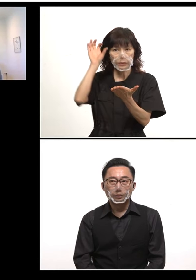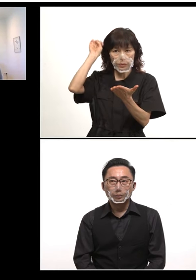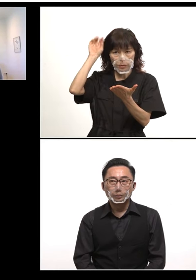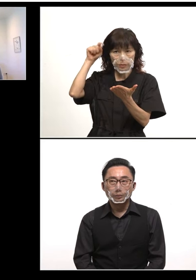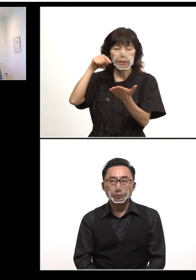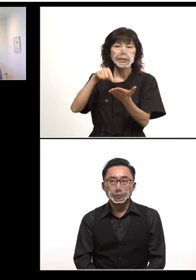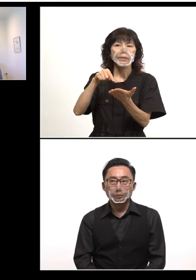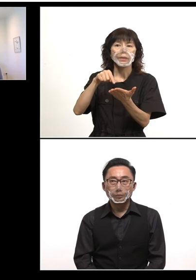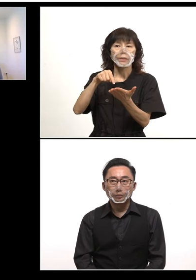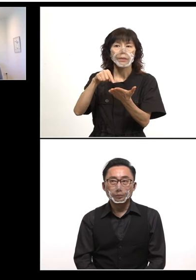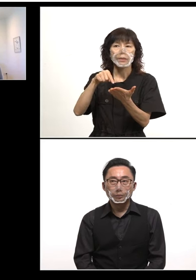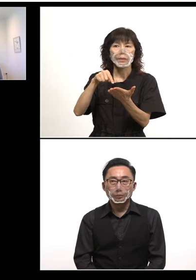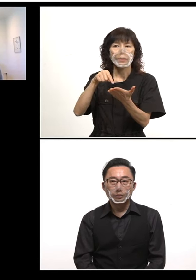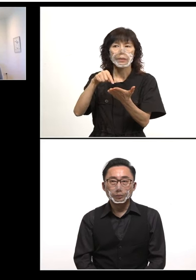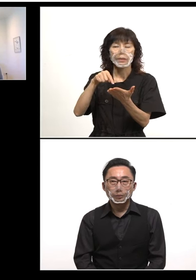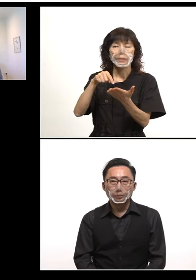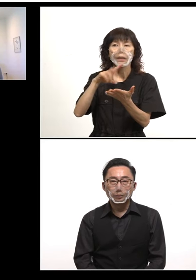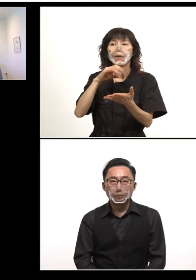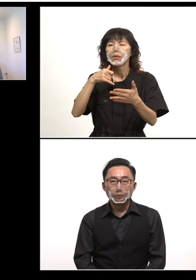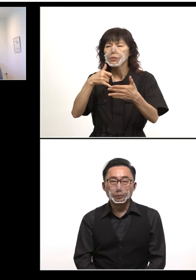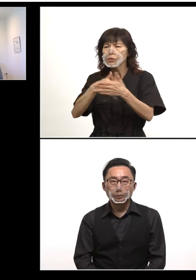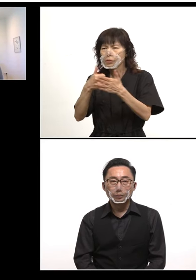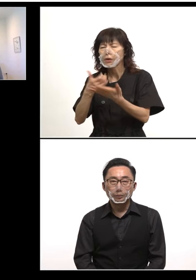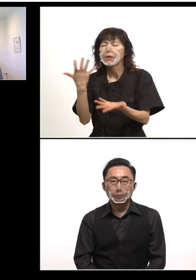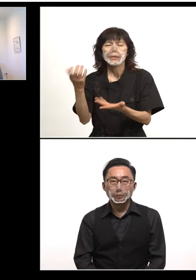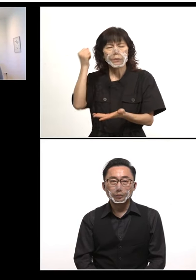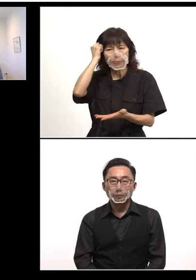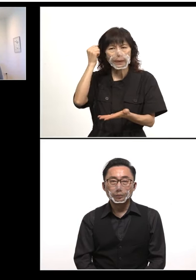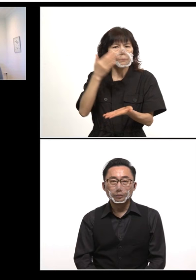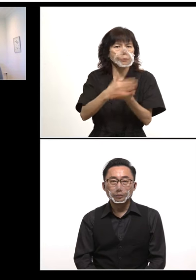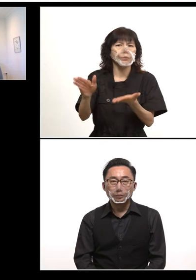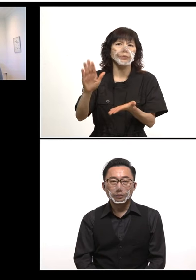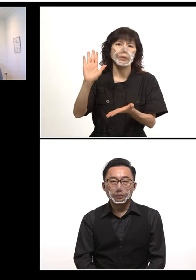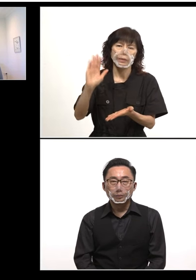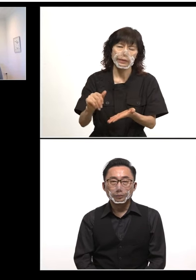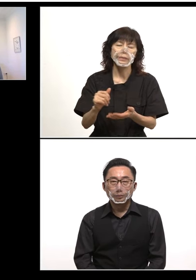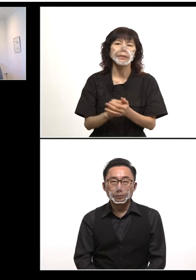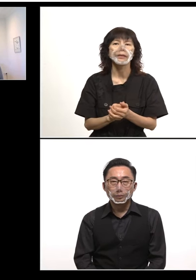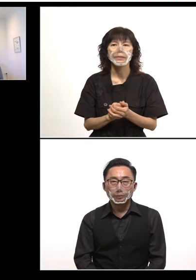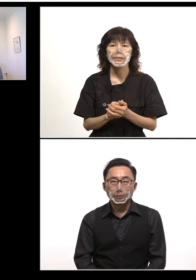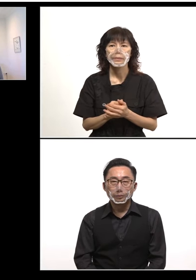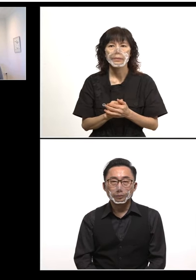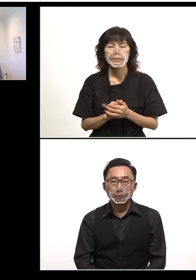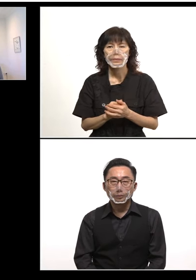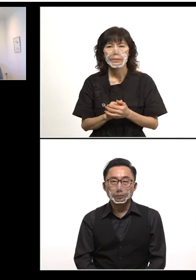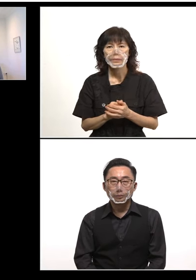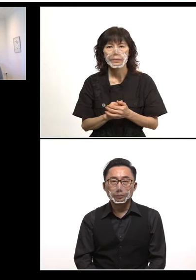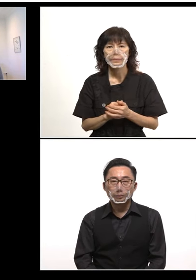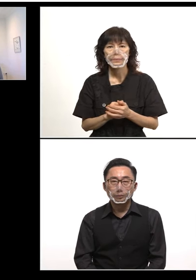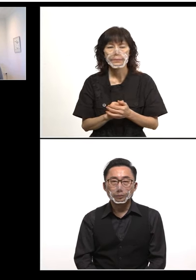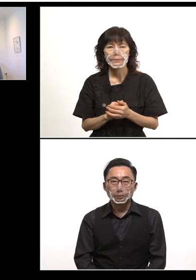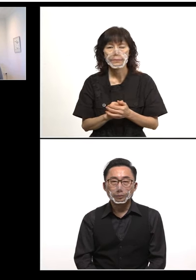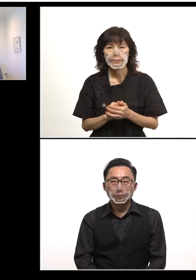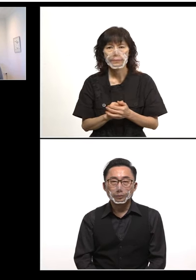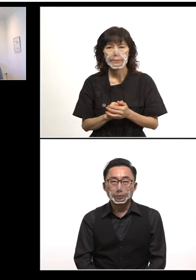去衝破嗰一啲所謂嘅叫困難啦。咁我諗呢樣嘢係有可能嘅。咁同埋有一樣嘢，我覺得